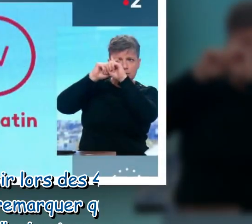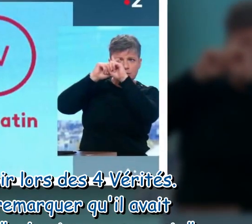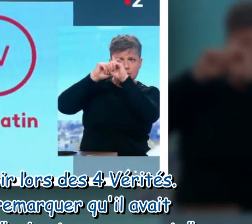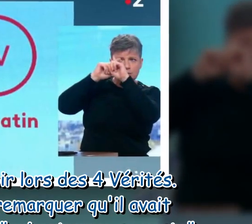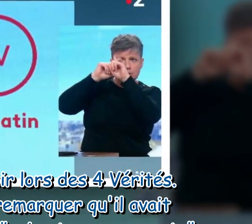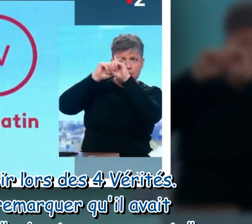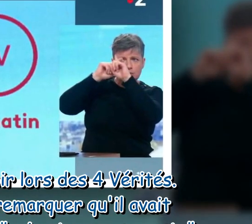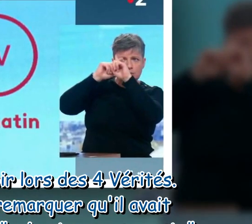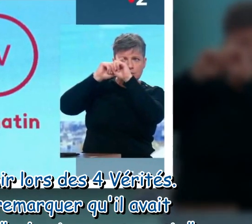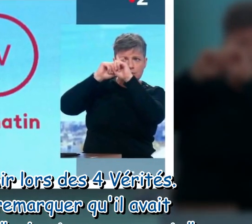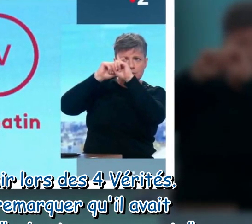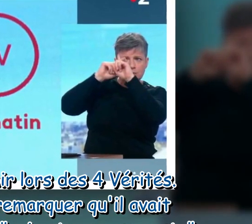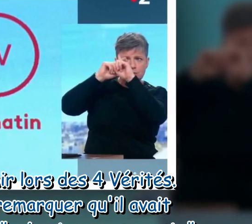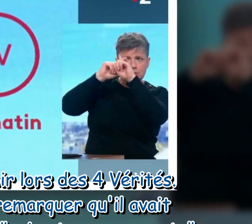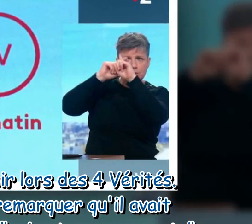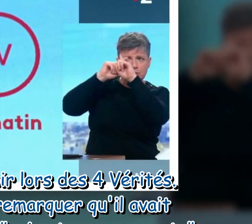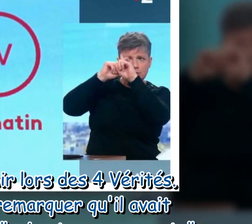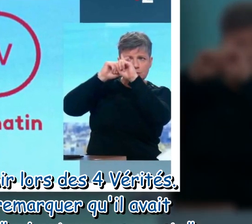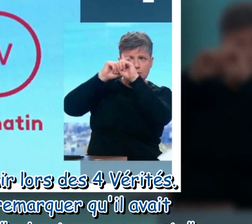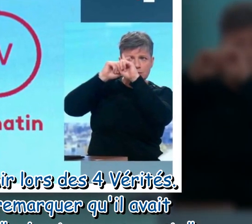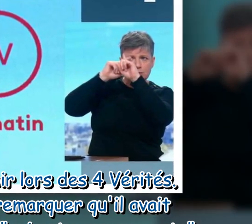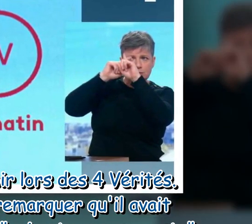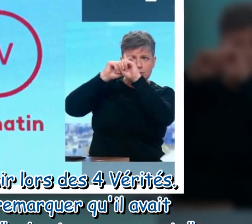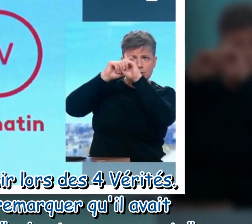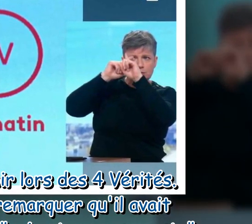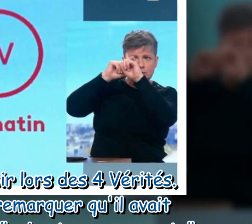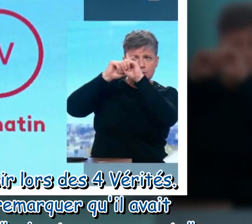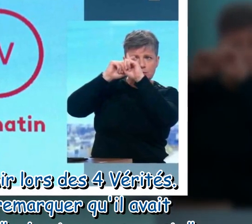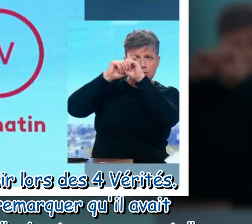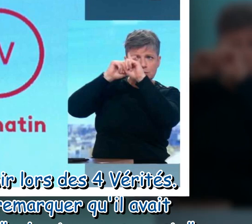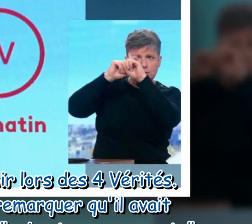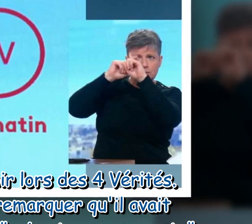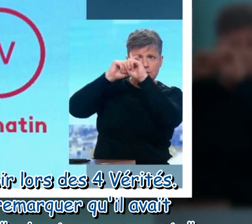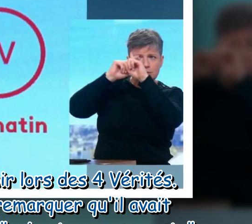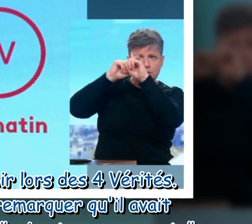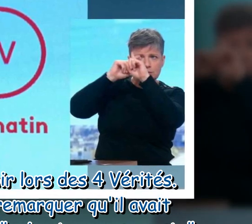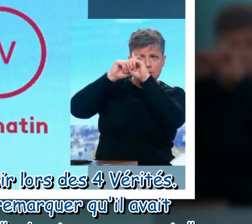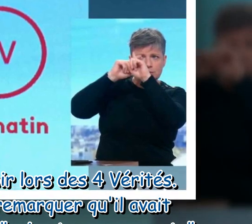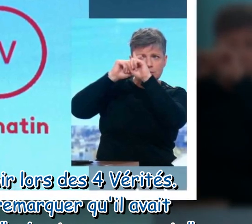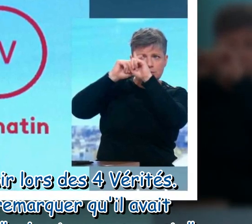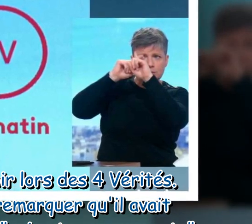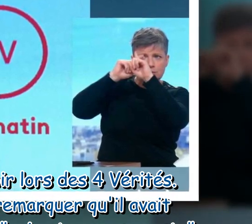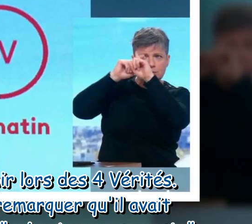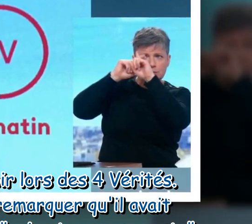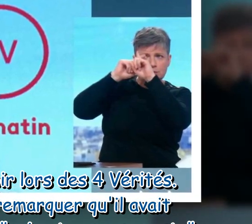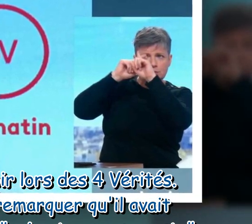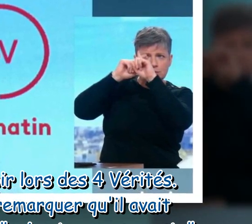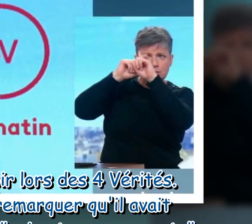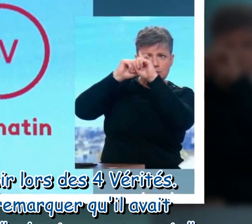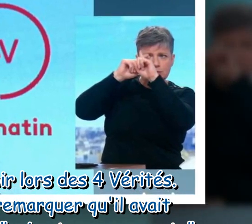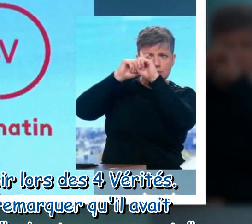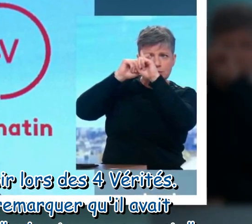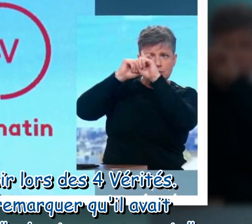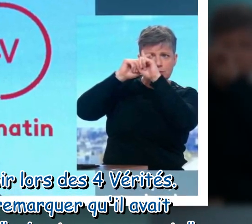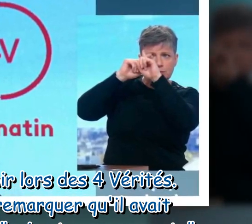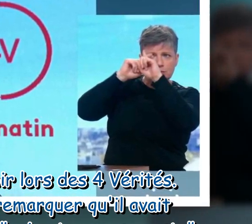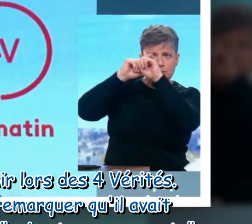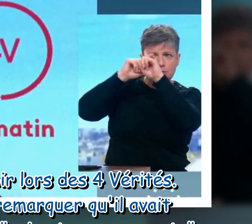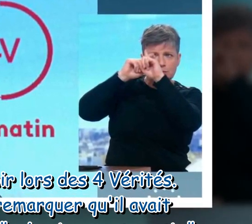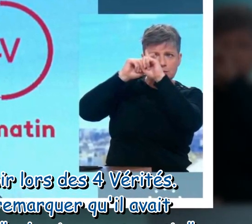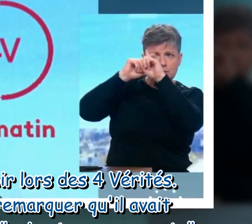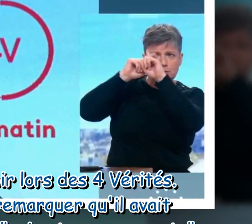Je l'embrasse, a-t-il fait savoir lors des 4 vérités. Thomas Soto lui a alors fait remarquer qu'il avait chanté le titre